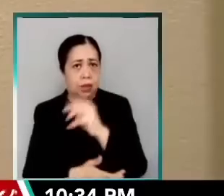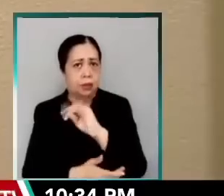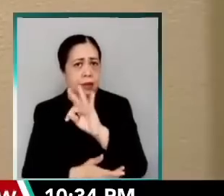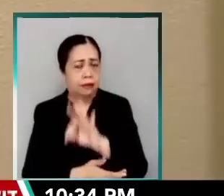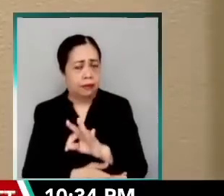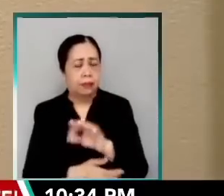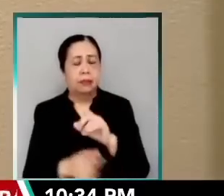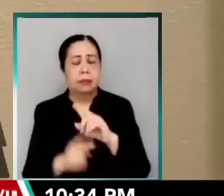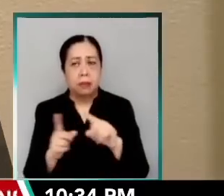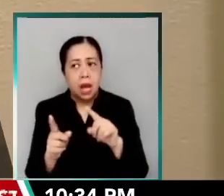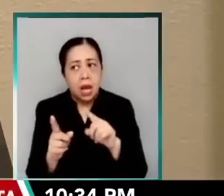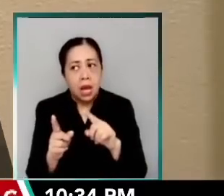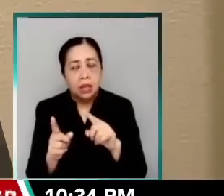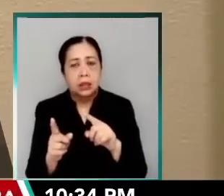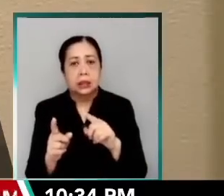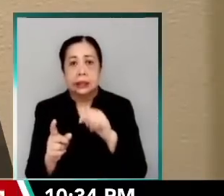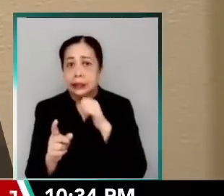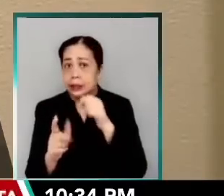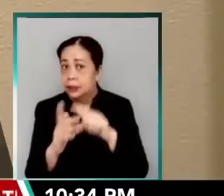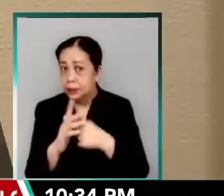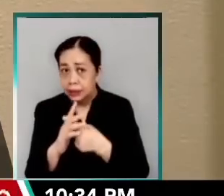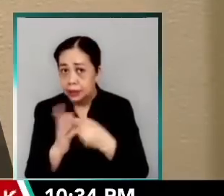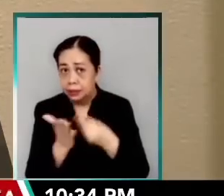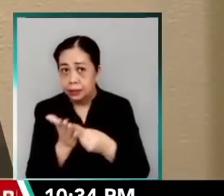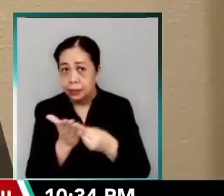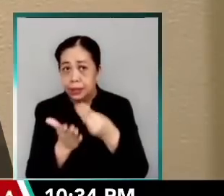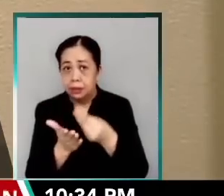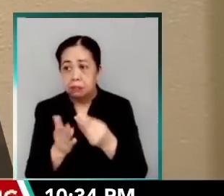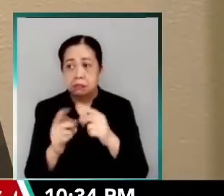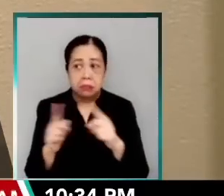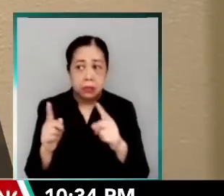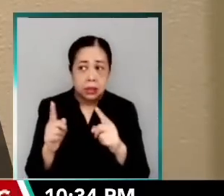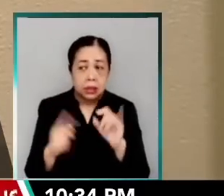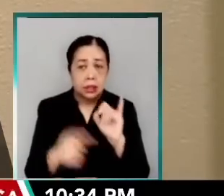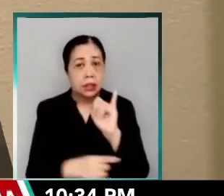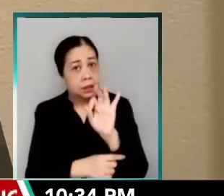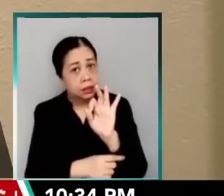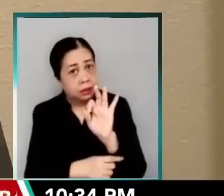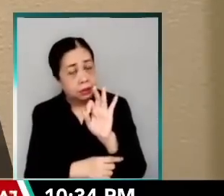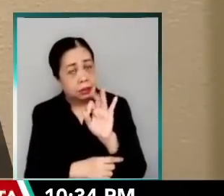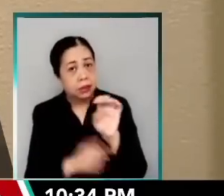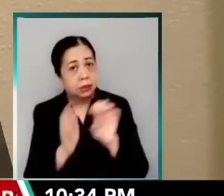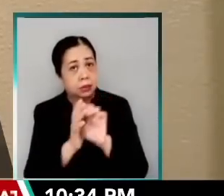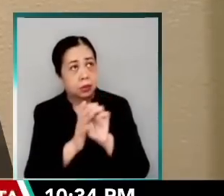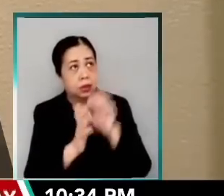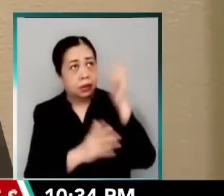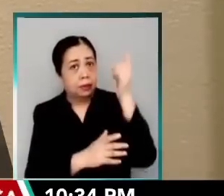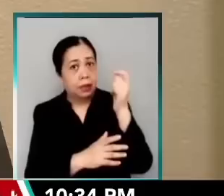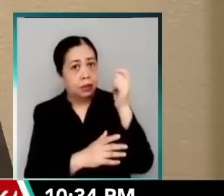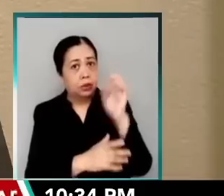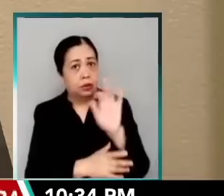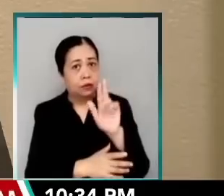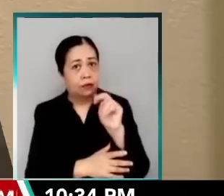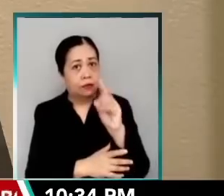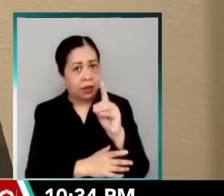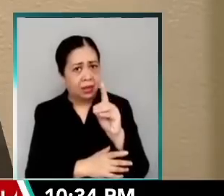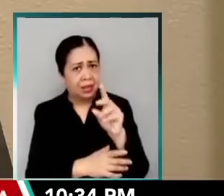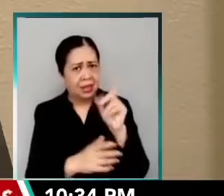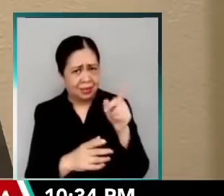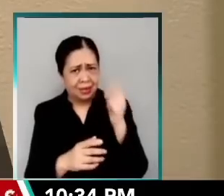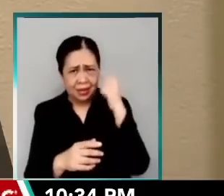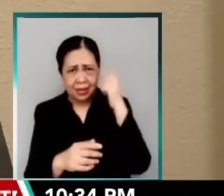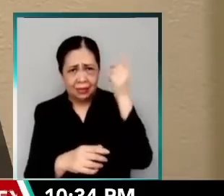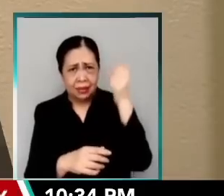not use it as a seed fund. However, if a pension fund, which is what pension funds do, is